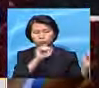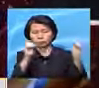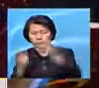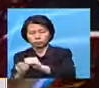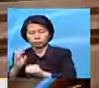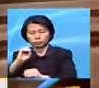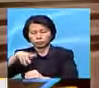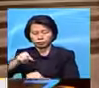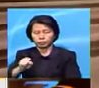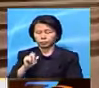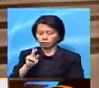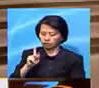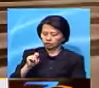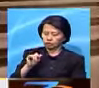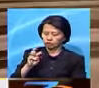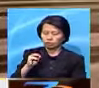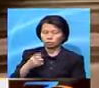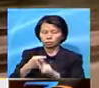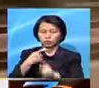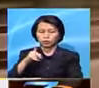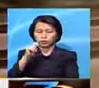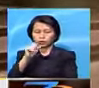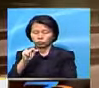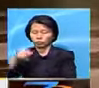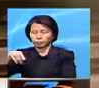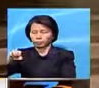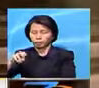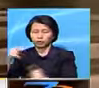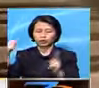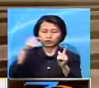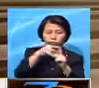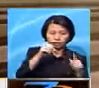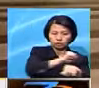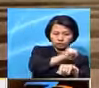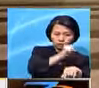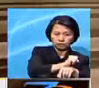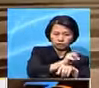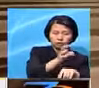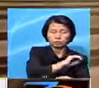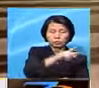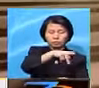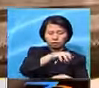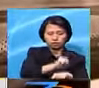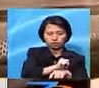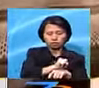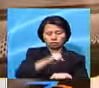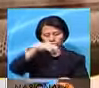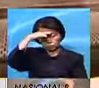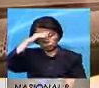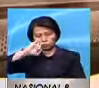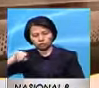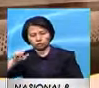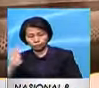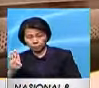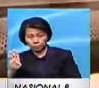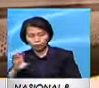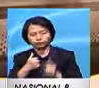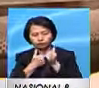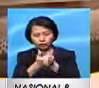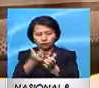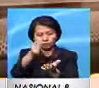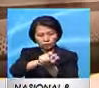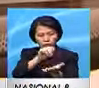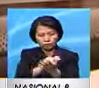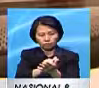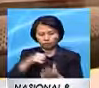operasi ktmb dari Tanjung Pagar ke woodlands Singapura dan kempas Baru Johor Bahru berdasarkan laporan